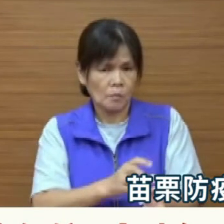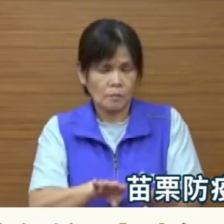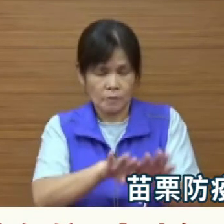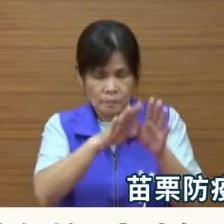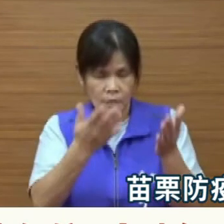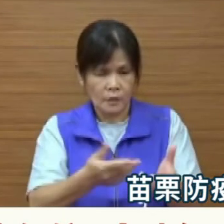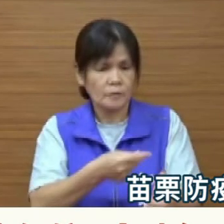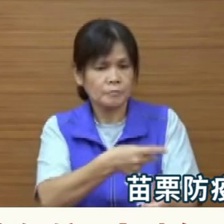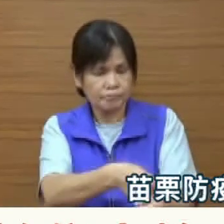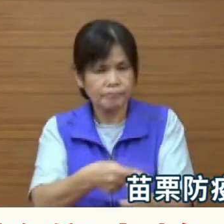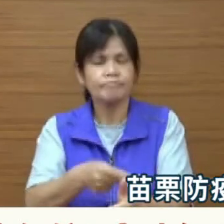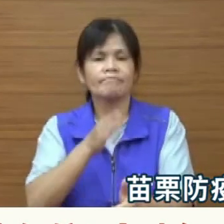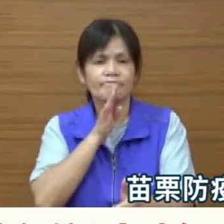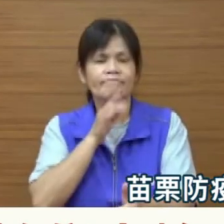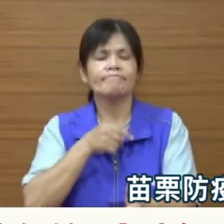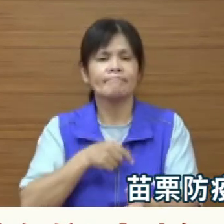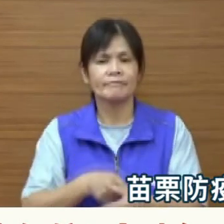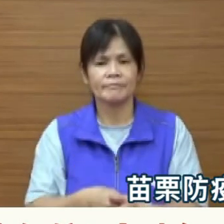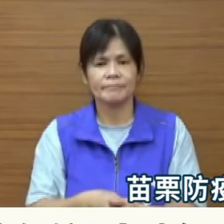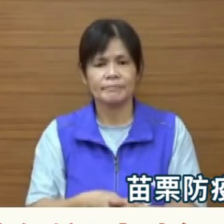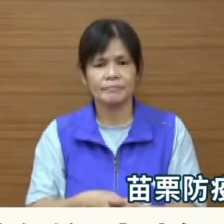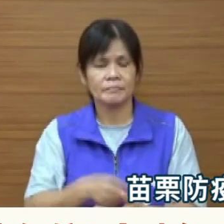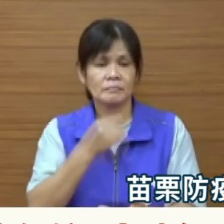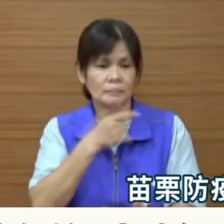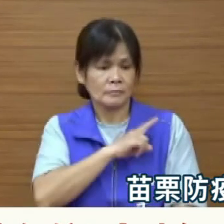冠疫苗孕妇也可以施打，